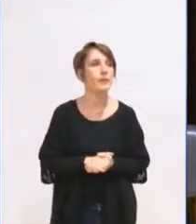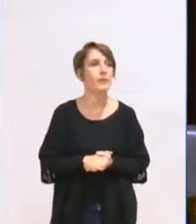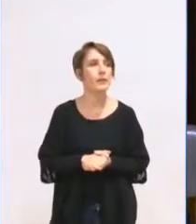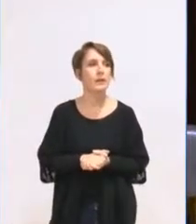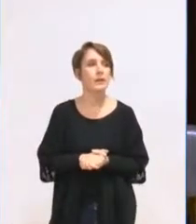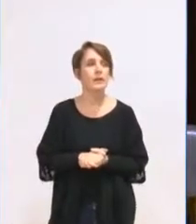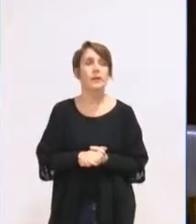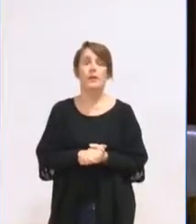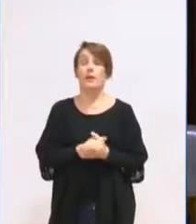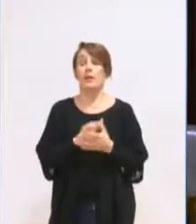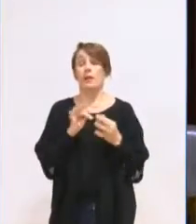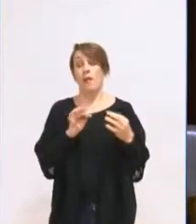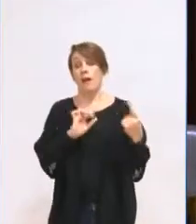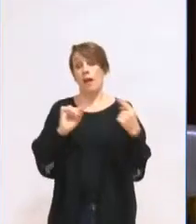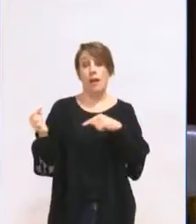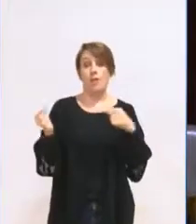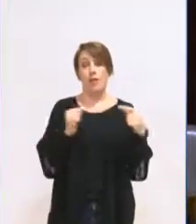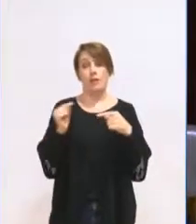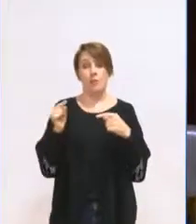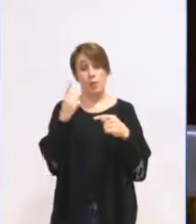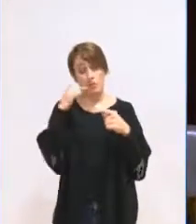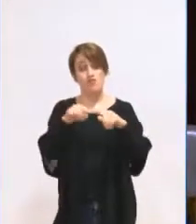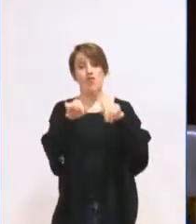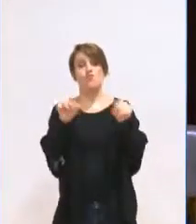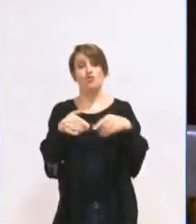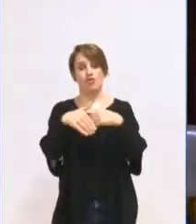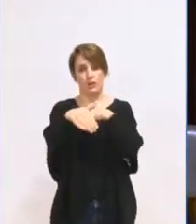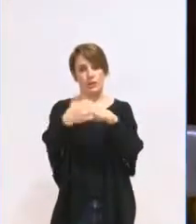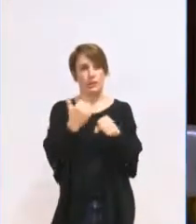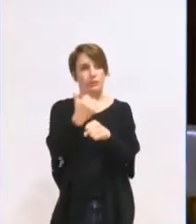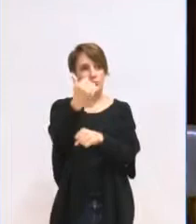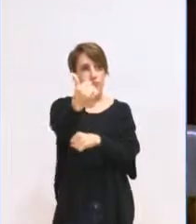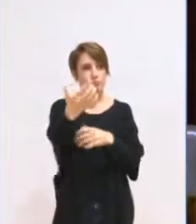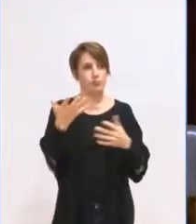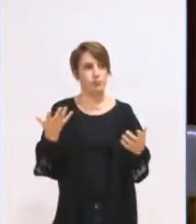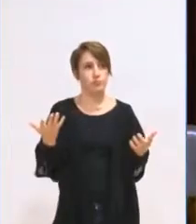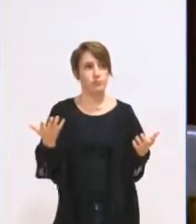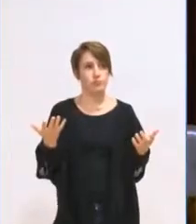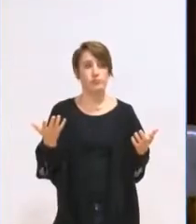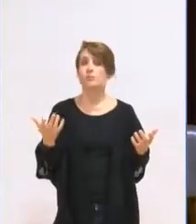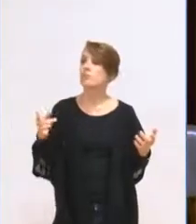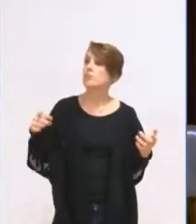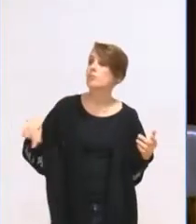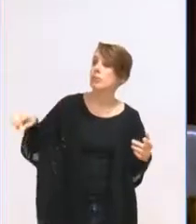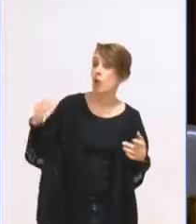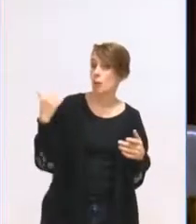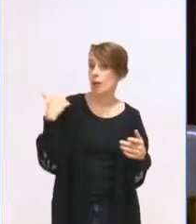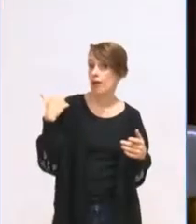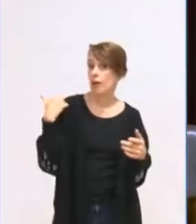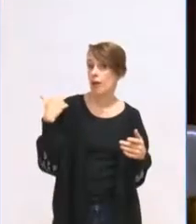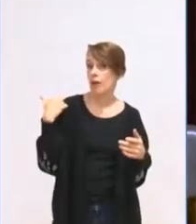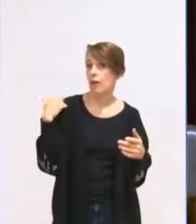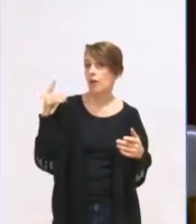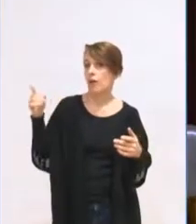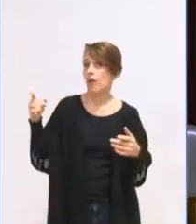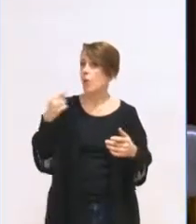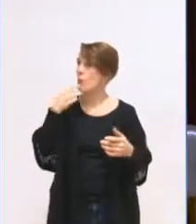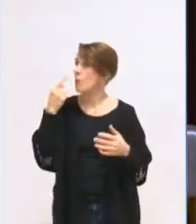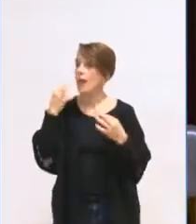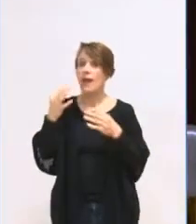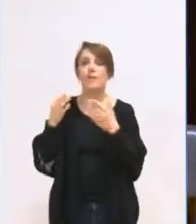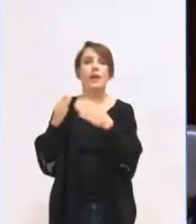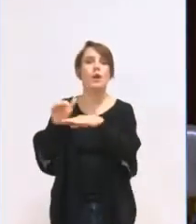discussion budgétaire, sachant que je ne reviendrai pas sur certaines choses qui ont été évoquées à l'instant en termes de politique publique, mais je